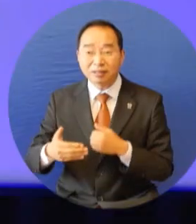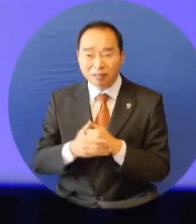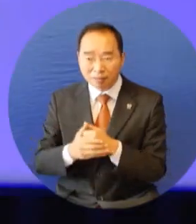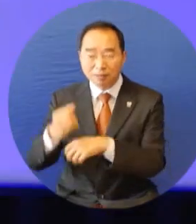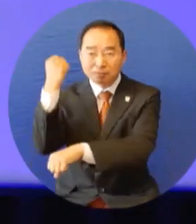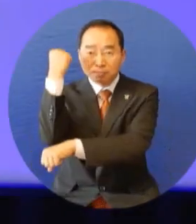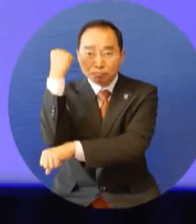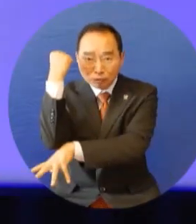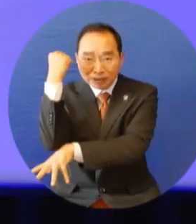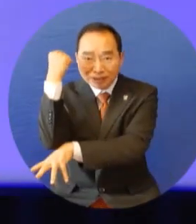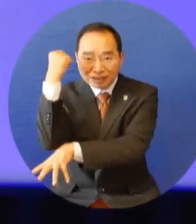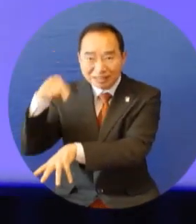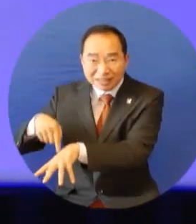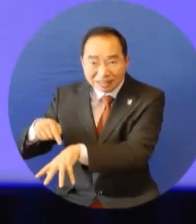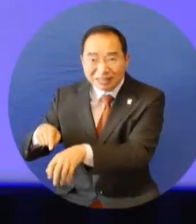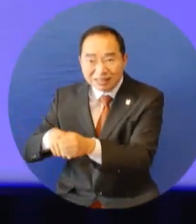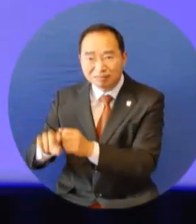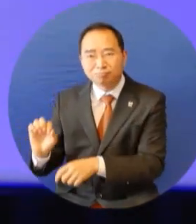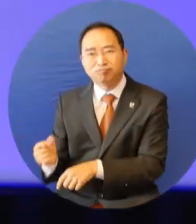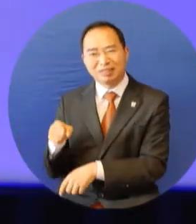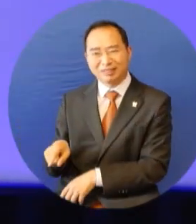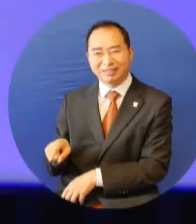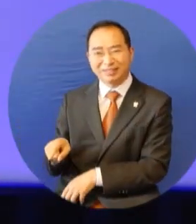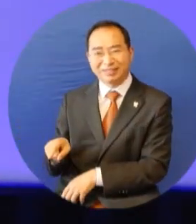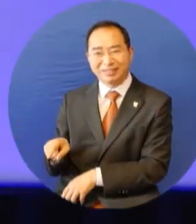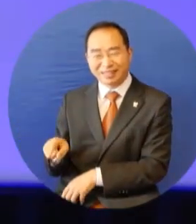때문에 잘 자란 뿌리는 수족에 좋고